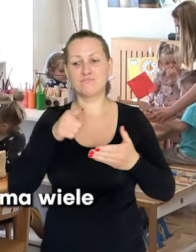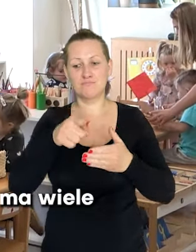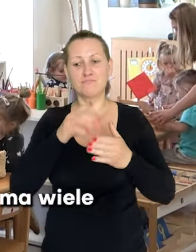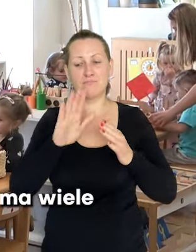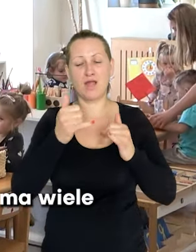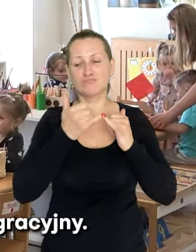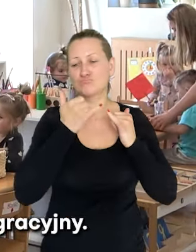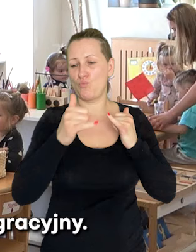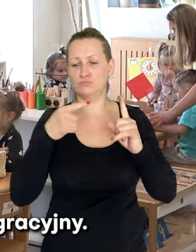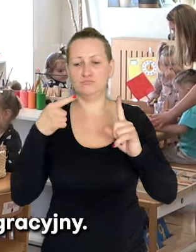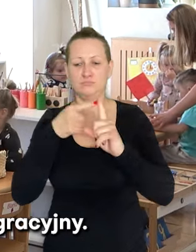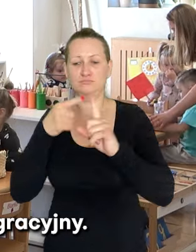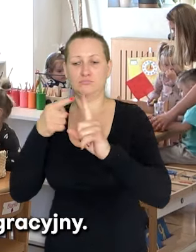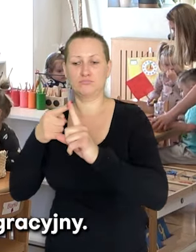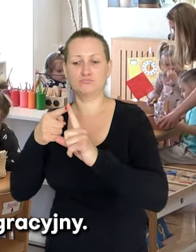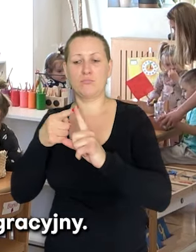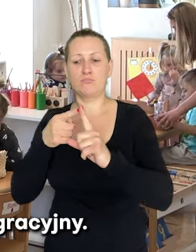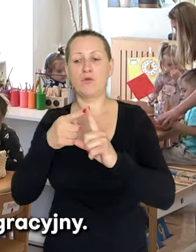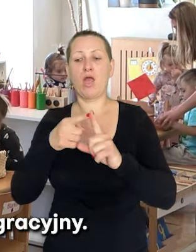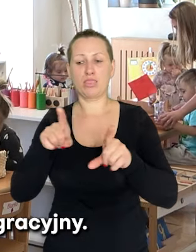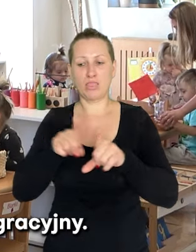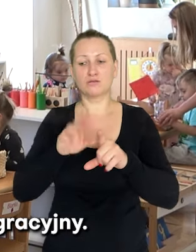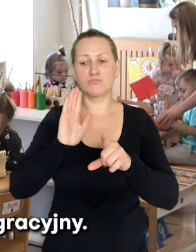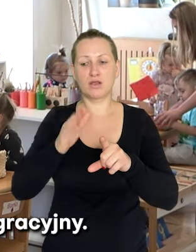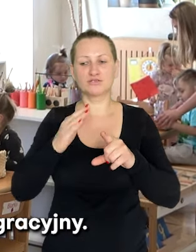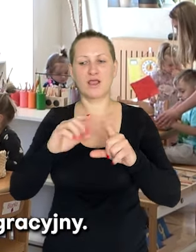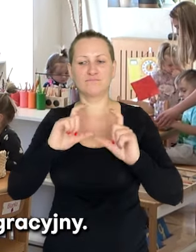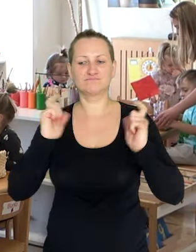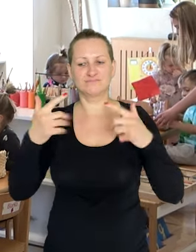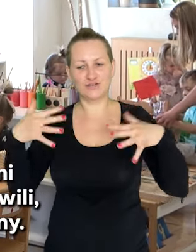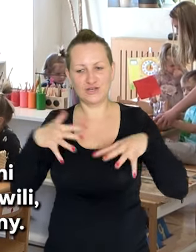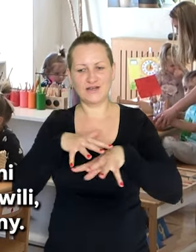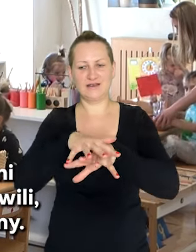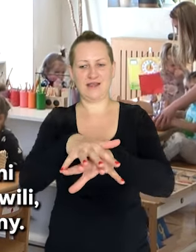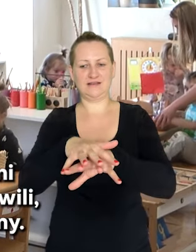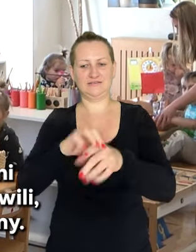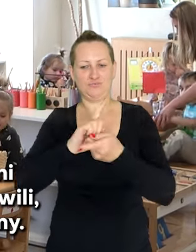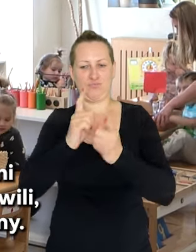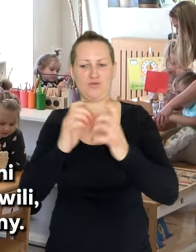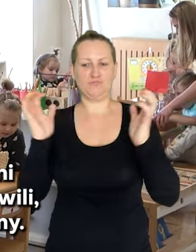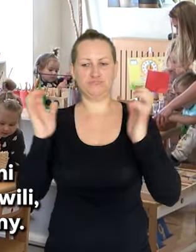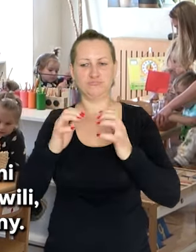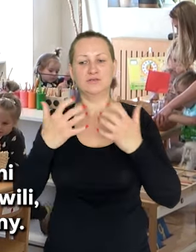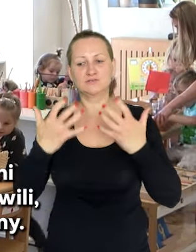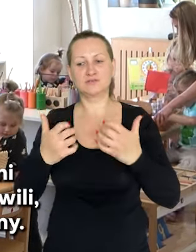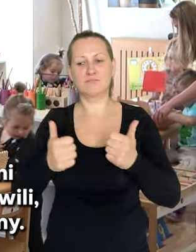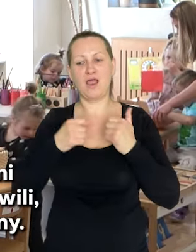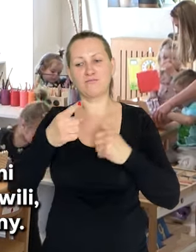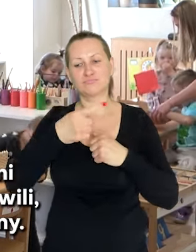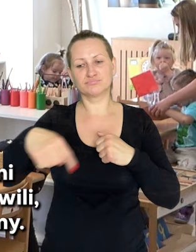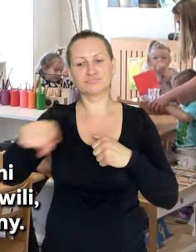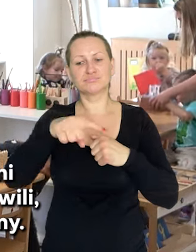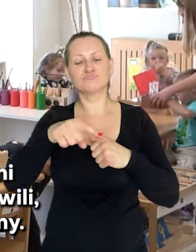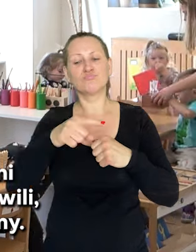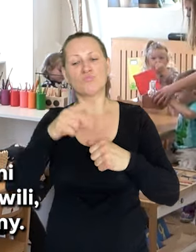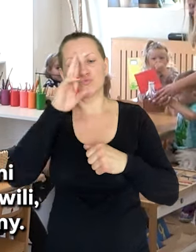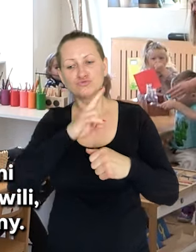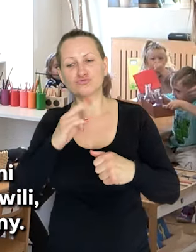ma wiele celów. Oprócz pomocy Laurze jest to także piknik integracyjny. Chcemy, żebyście Państwo na przestrzeni rodzic,